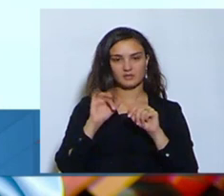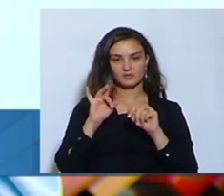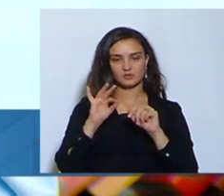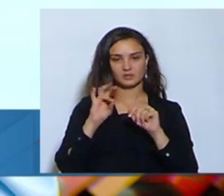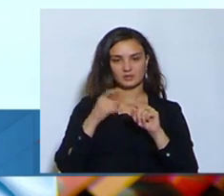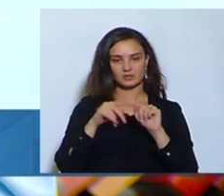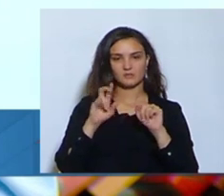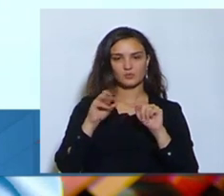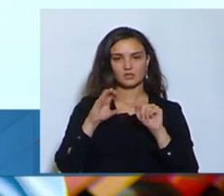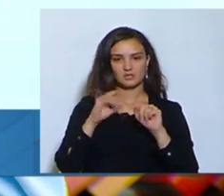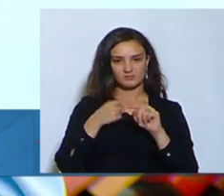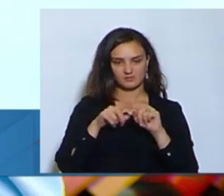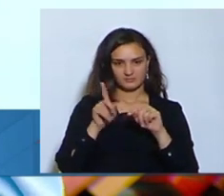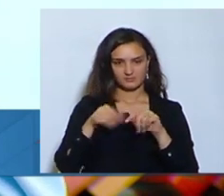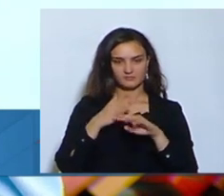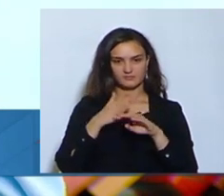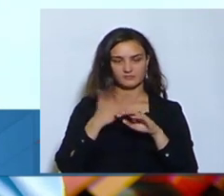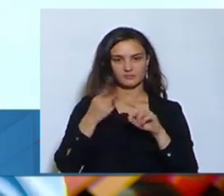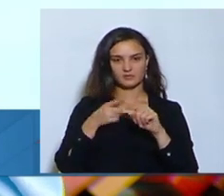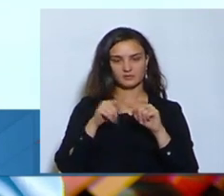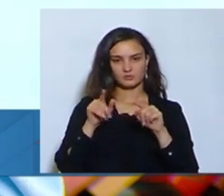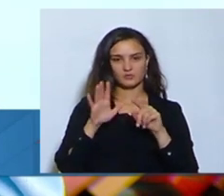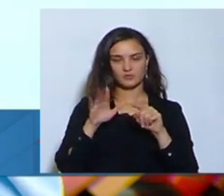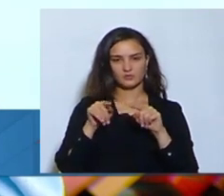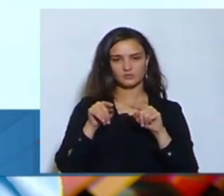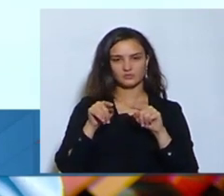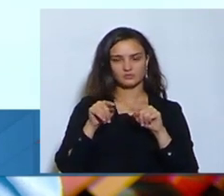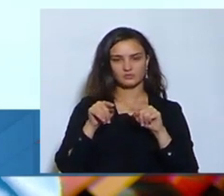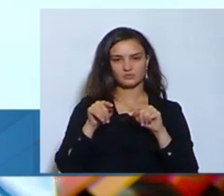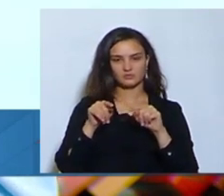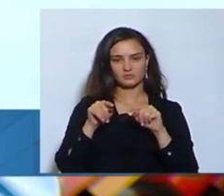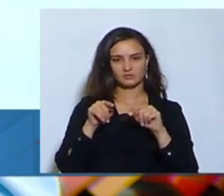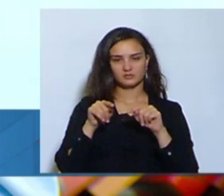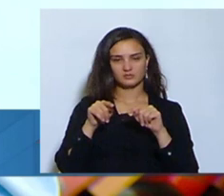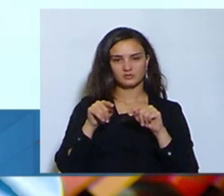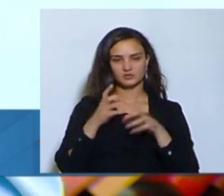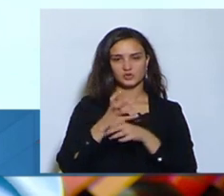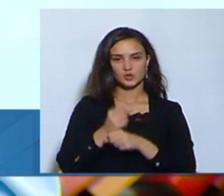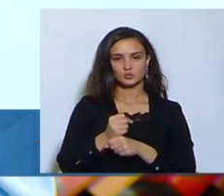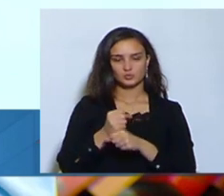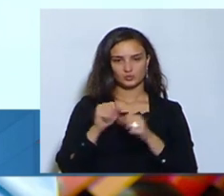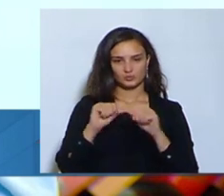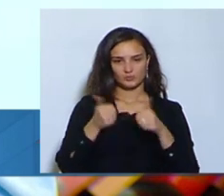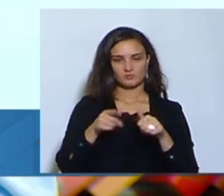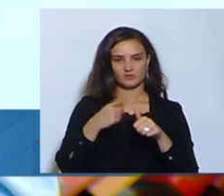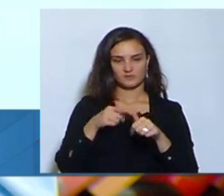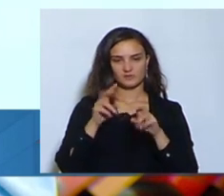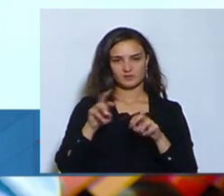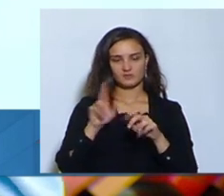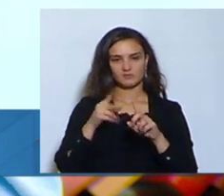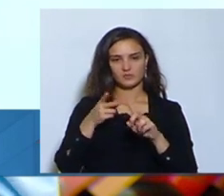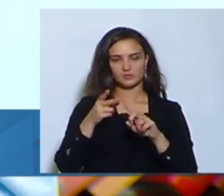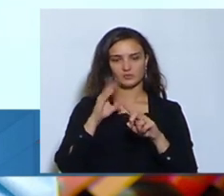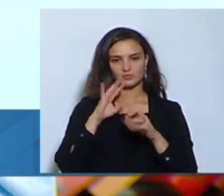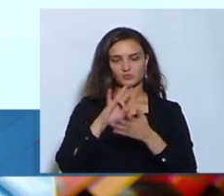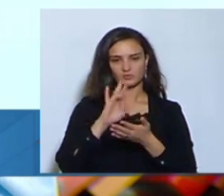ანორექსია ბულიმიით, ოღონდ მცირე თქვათ ესეთი შეზღუდული ტიპი ქვია პირველ ტიპს და მეორე არის